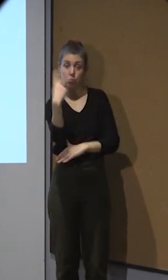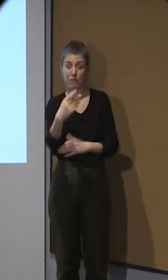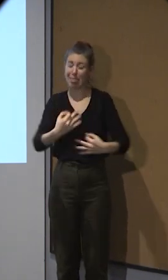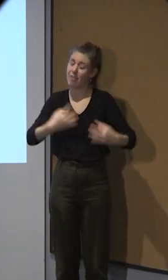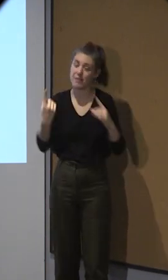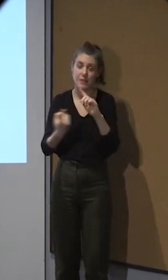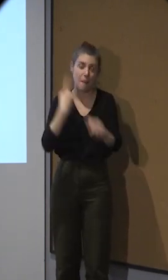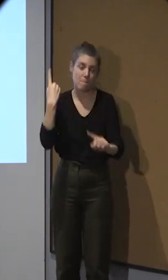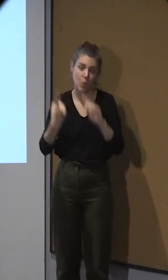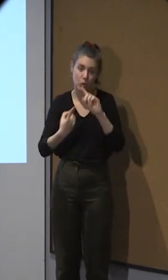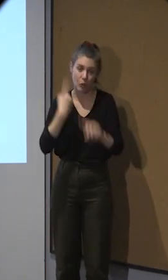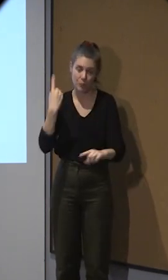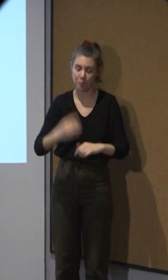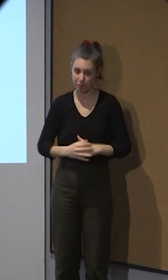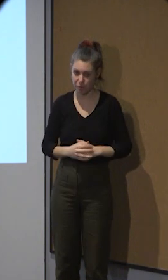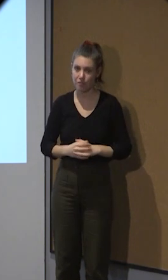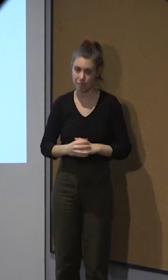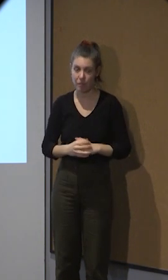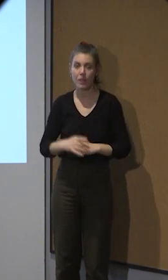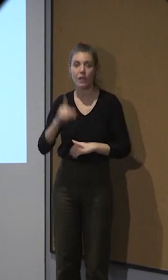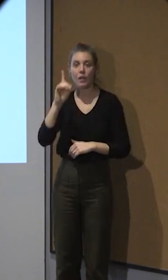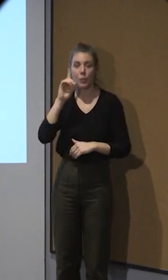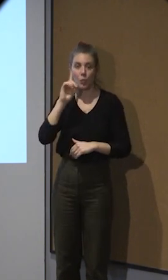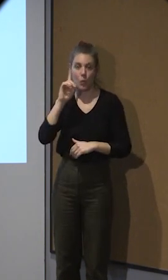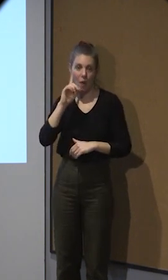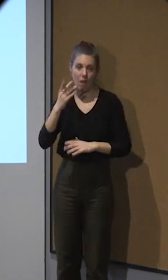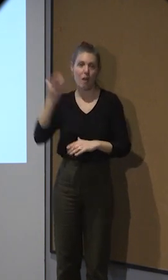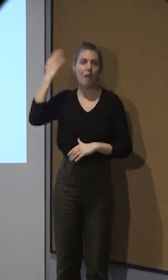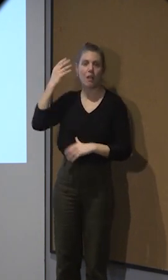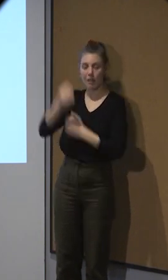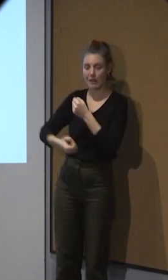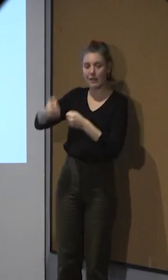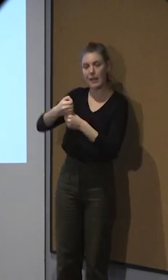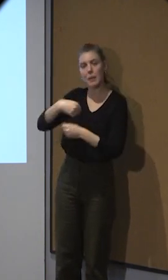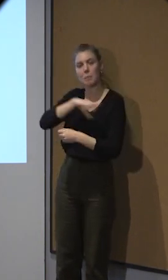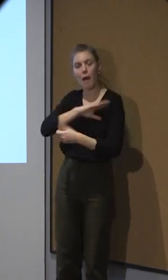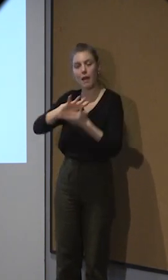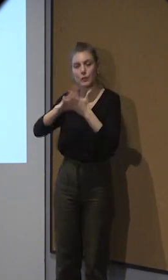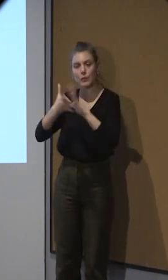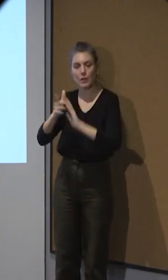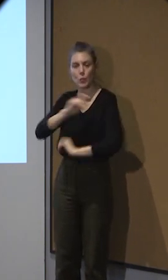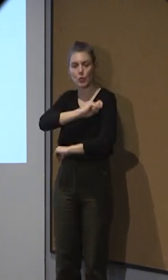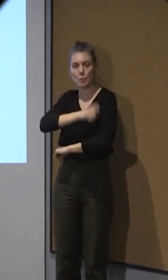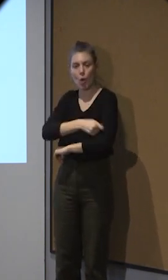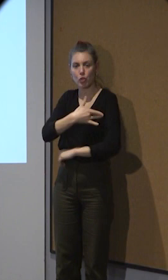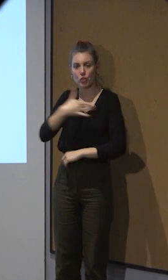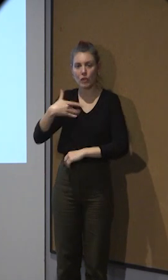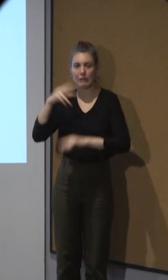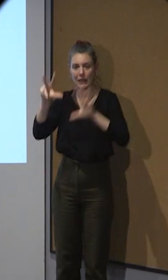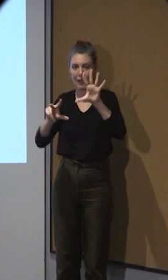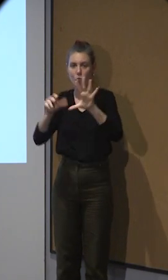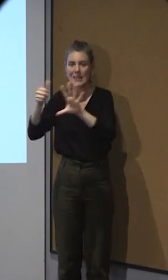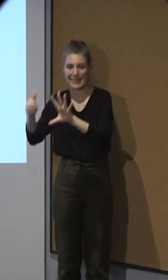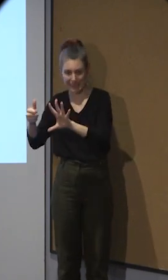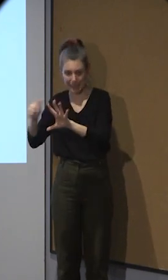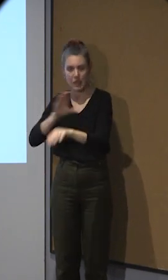développé avec la création de l'association Sport Santé 86, qui est l'association